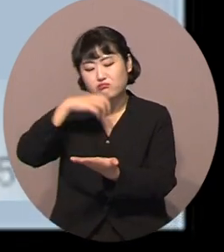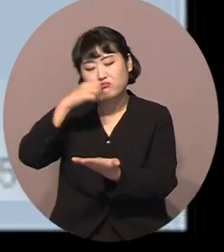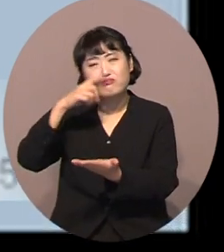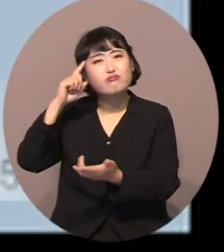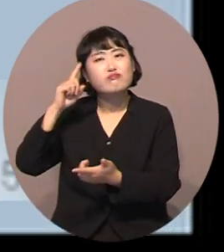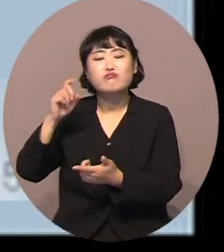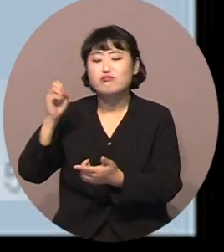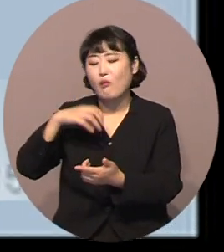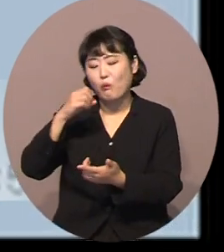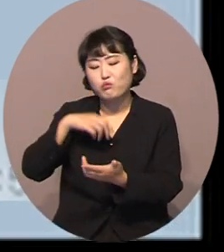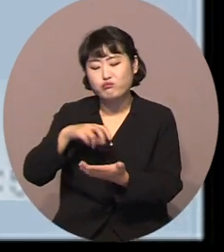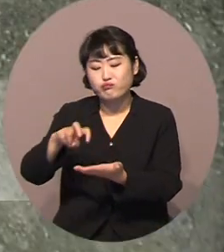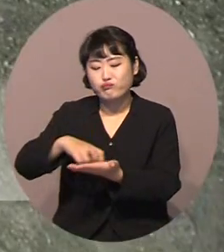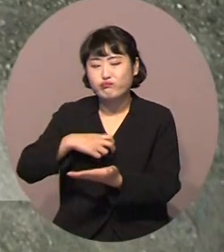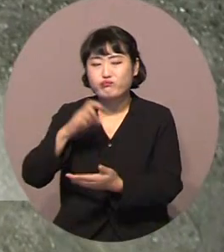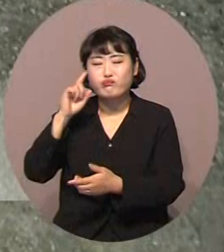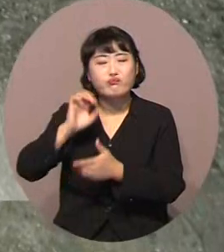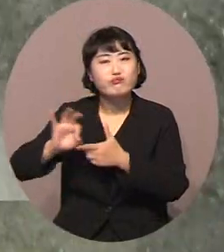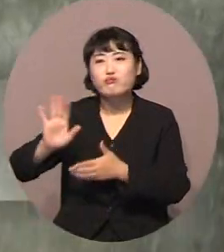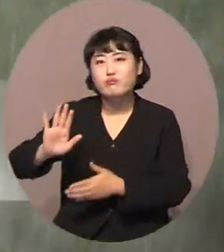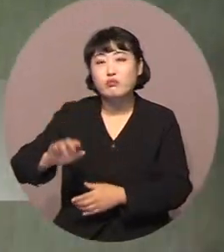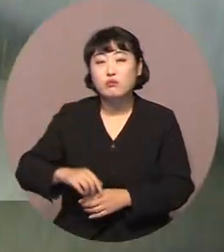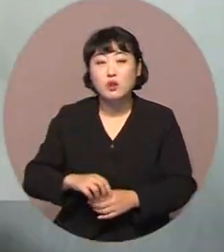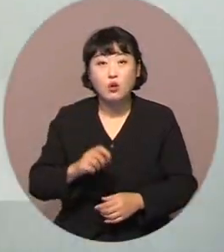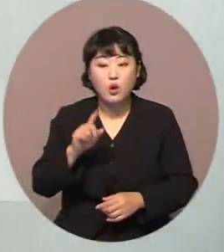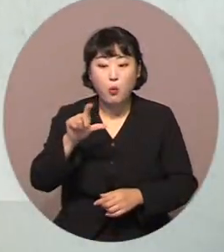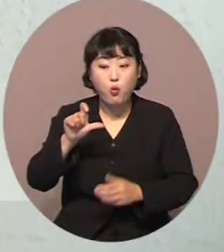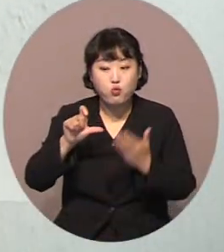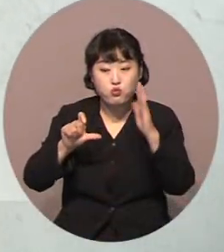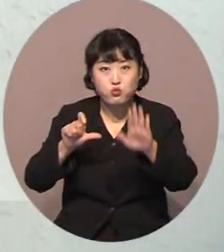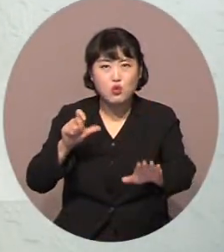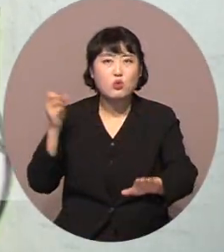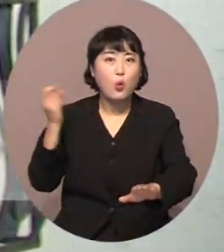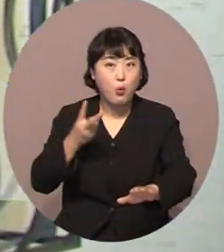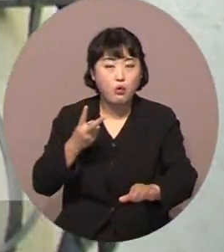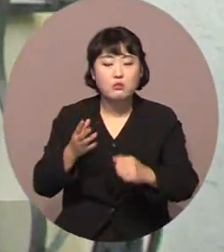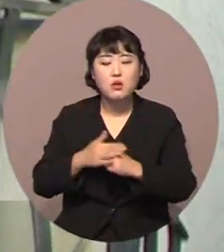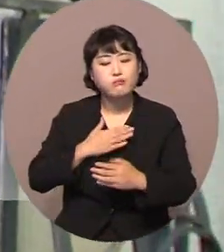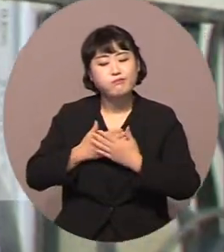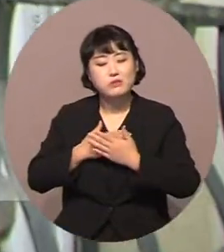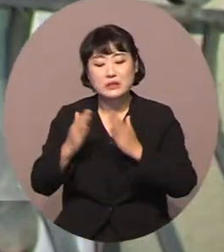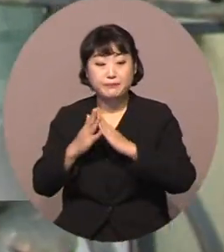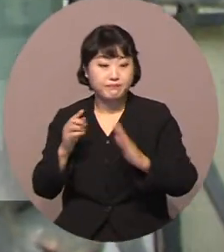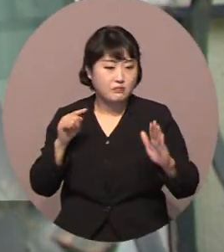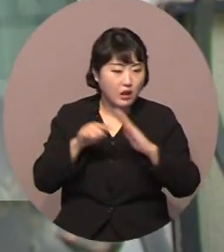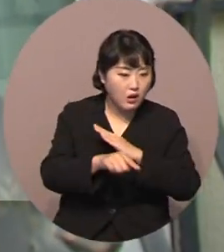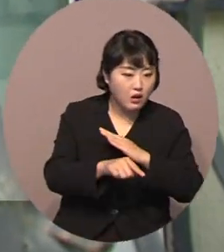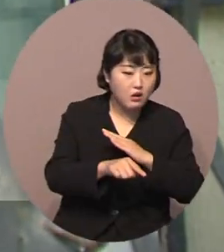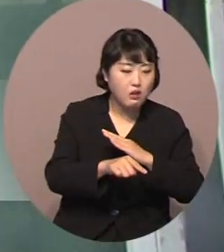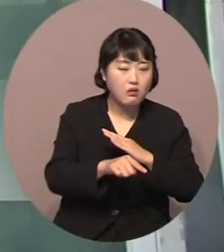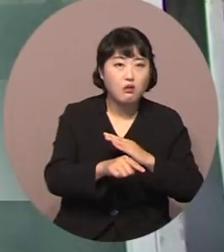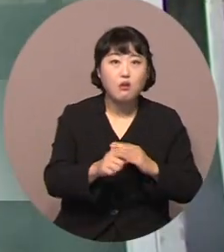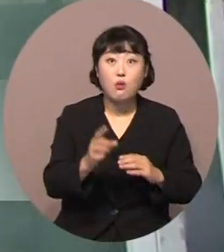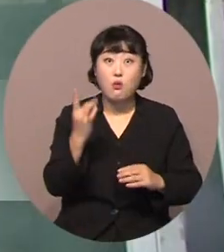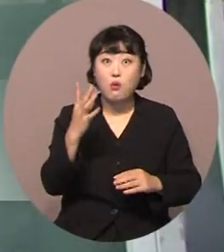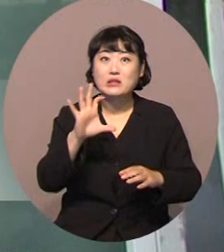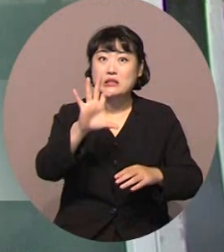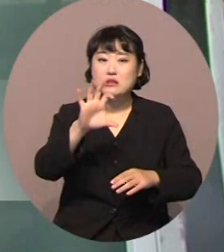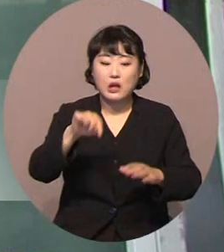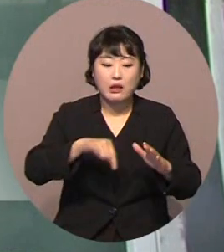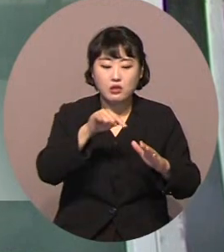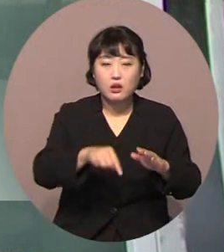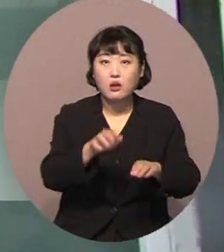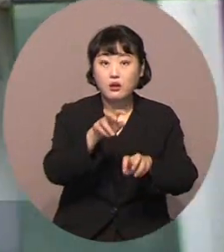않 생 하지만 보름뒤 같은 알림이 울렸고 불안한 마음으로 집에 돌아왔을 때 내려져 있어야 할 변기